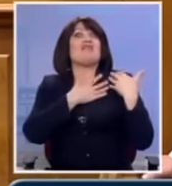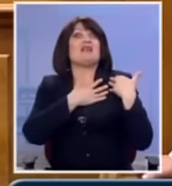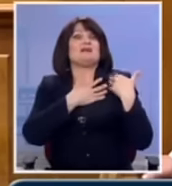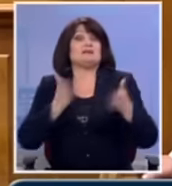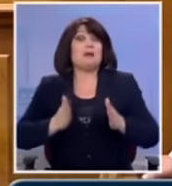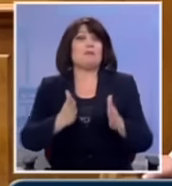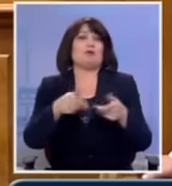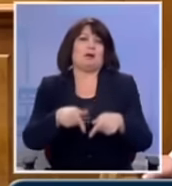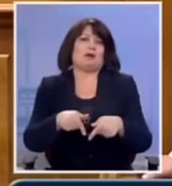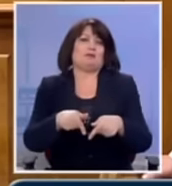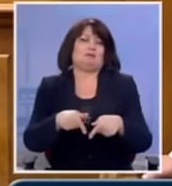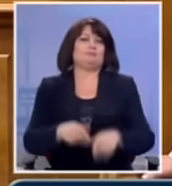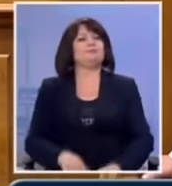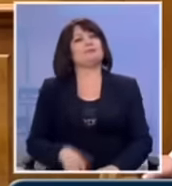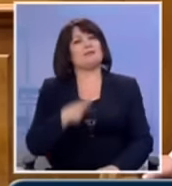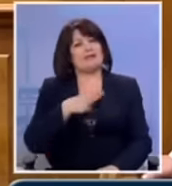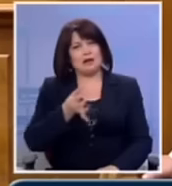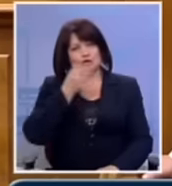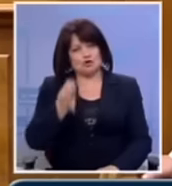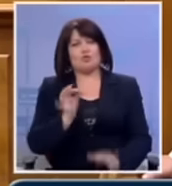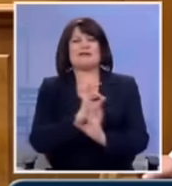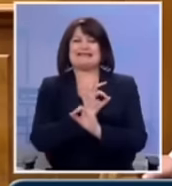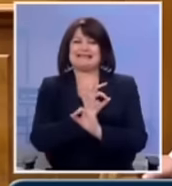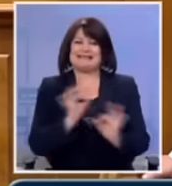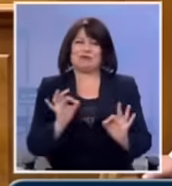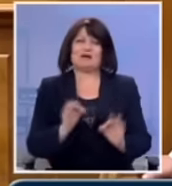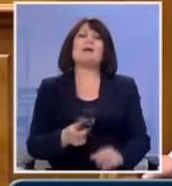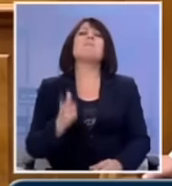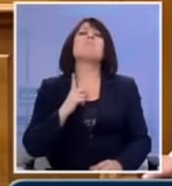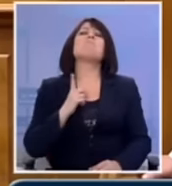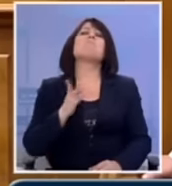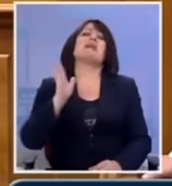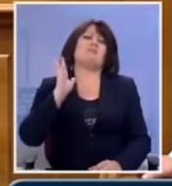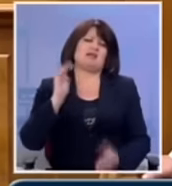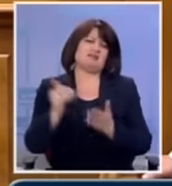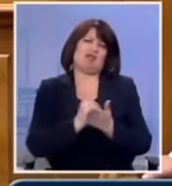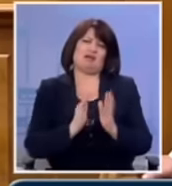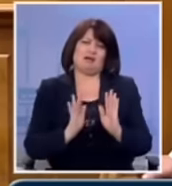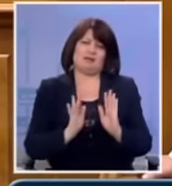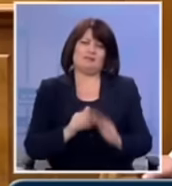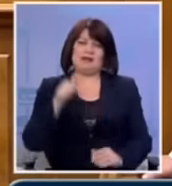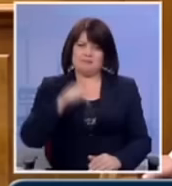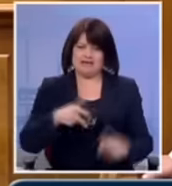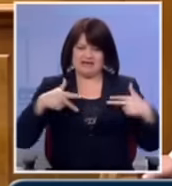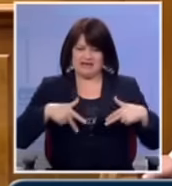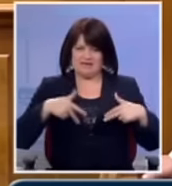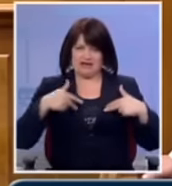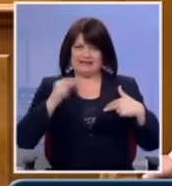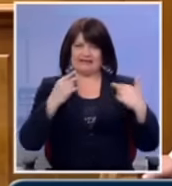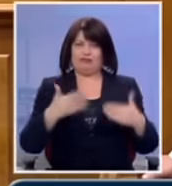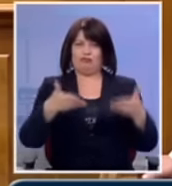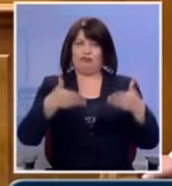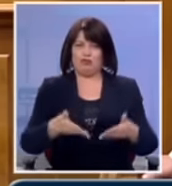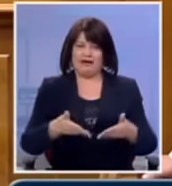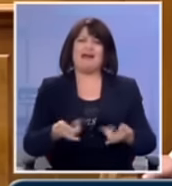τόπου. Θέλω όμως να σας διαβεβαιώσω, μην προσδοκάτε άδικα. Αυτή η κυβέρνηση και αυτή η Βουλή